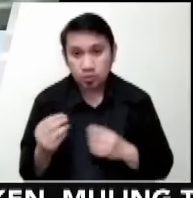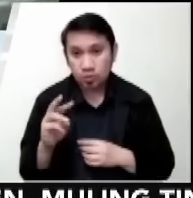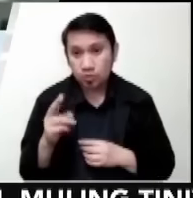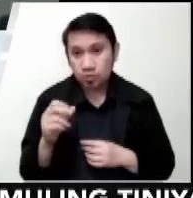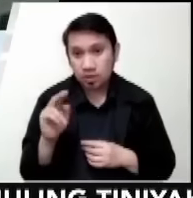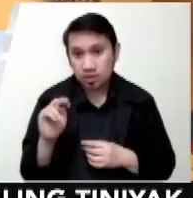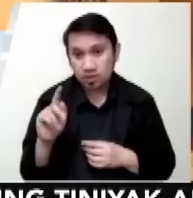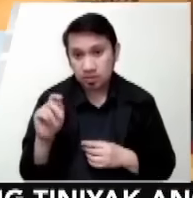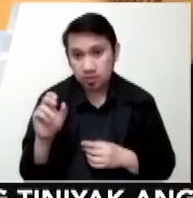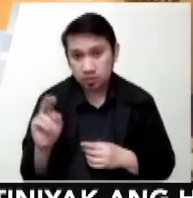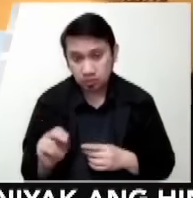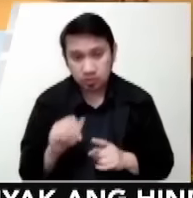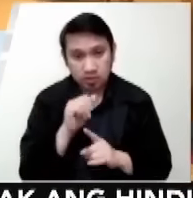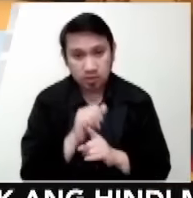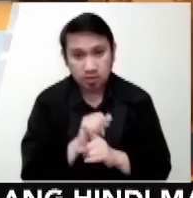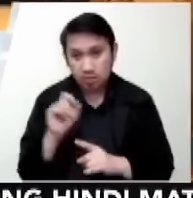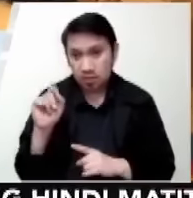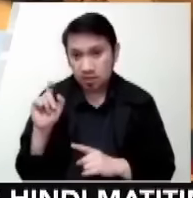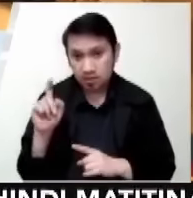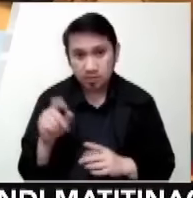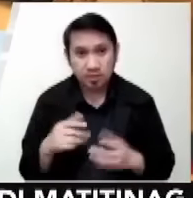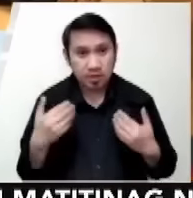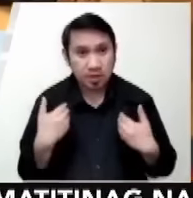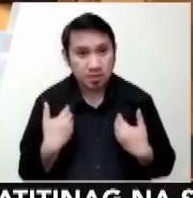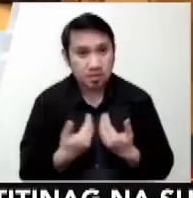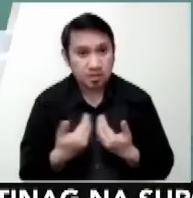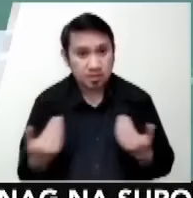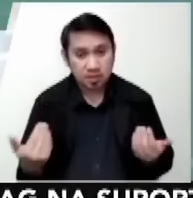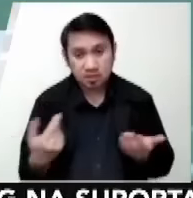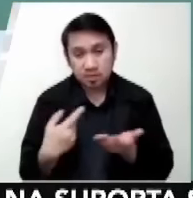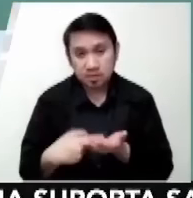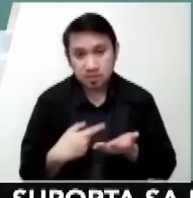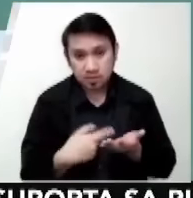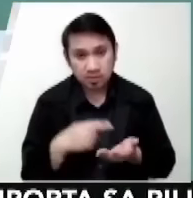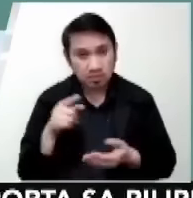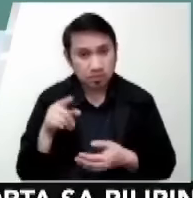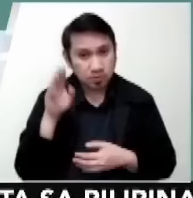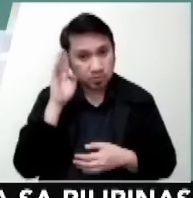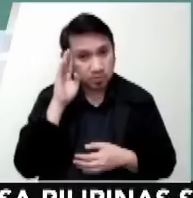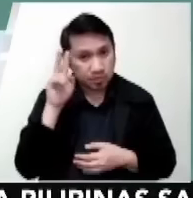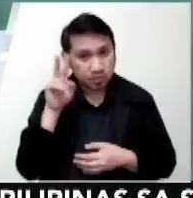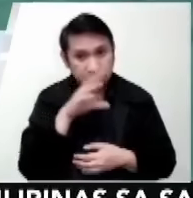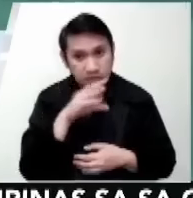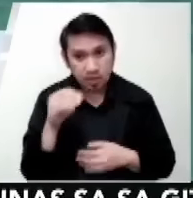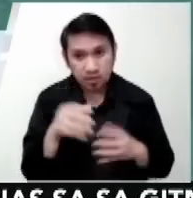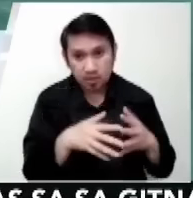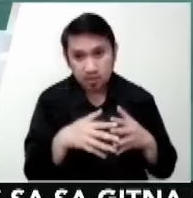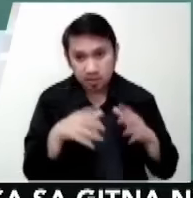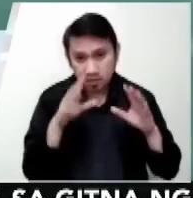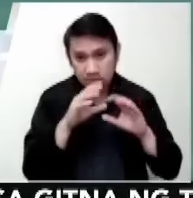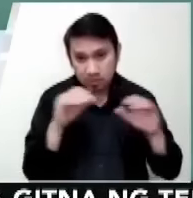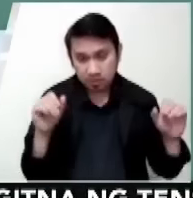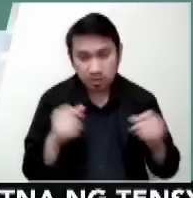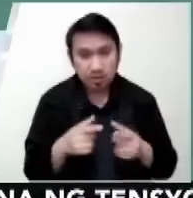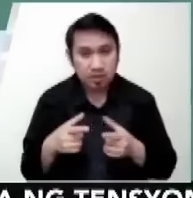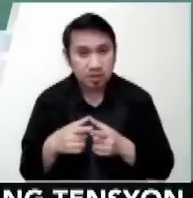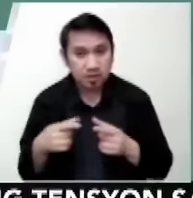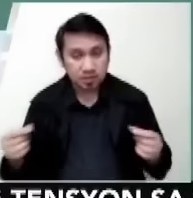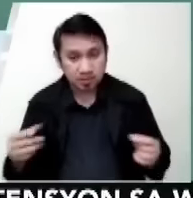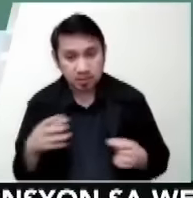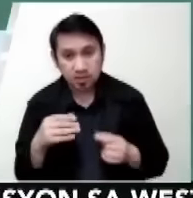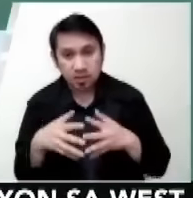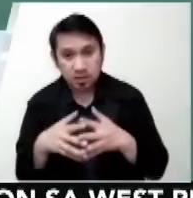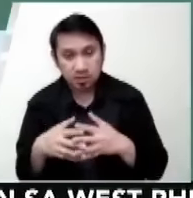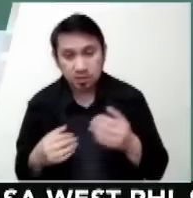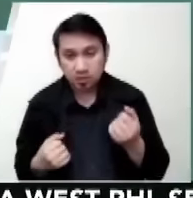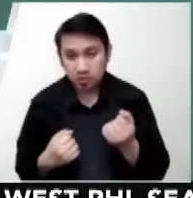April 11. May hiwalay ding pulong sina Biden at Marcos. Ang Japan at Amerika ay kabilang sa mga bansang hayagang sumusuporta sa posisyon ng